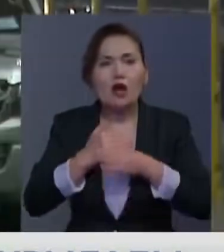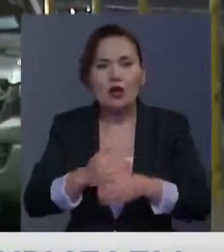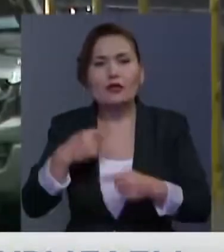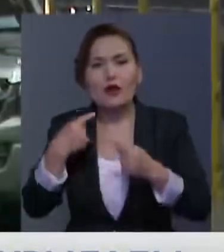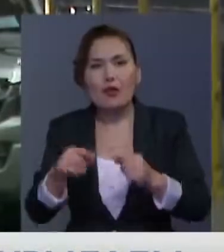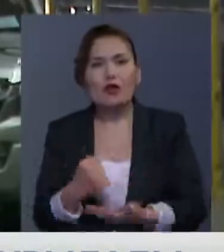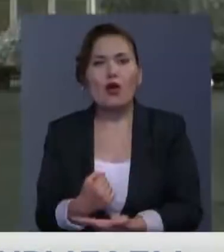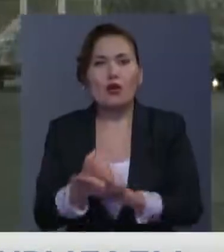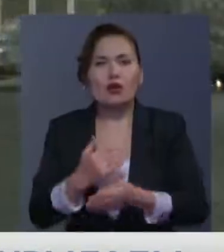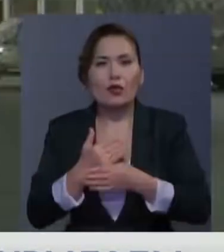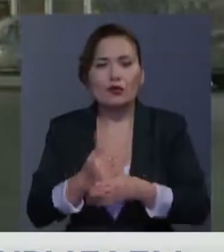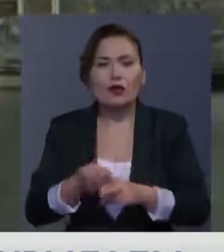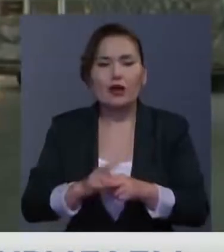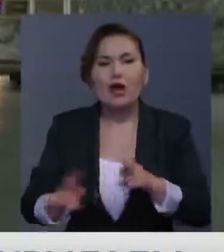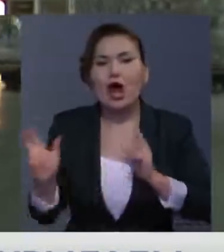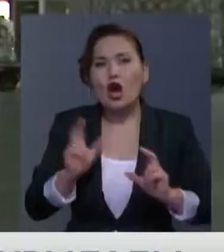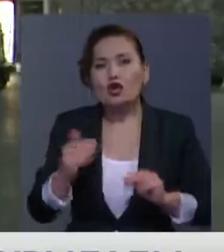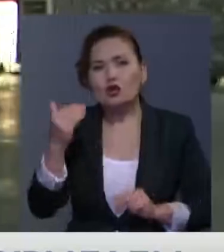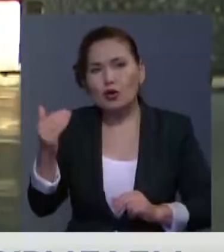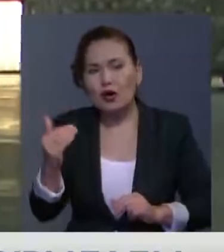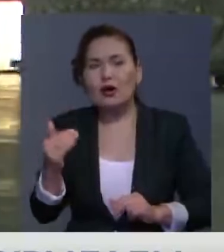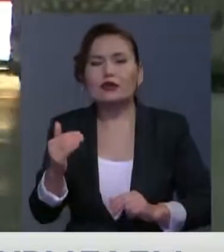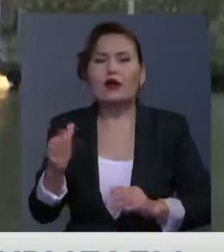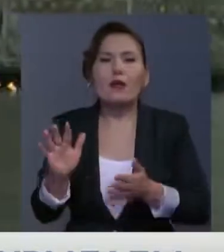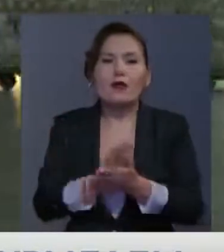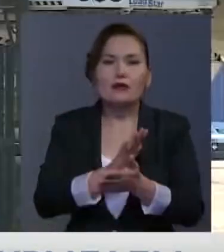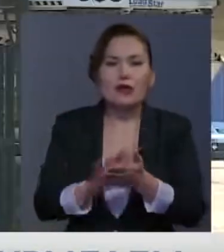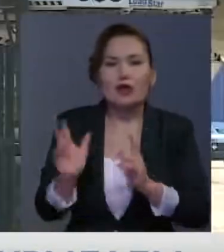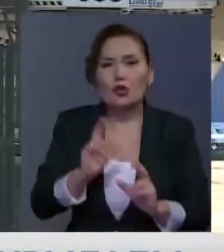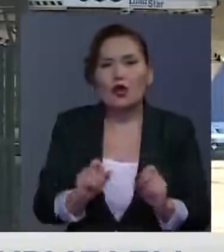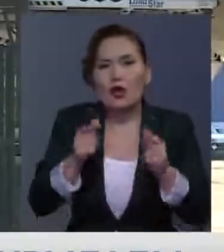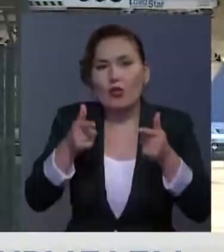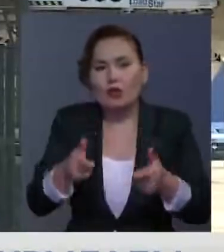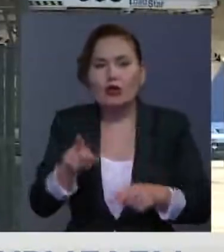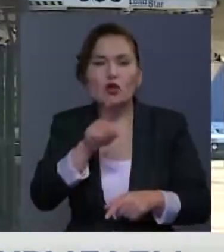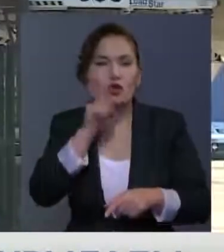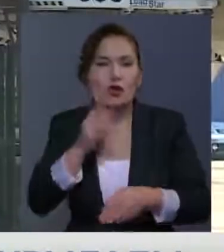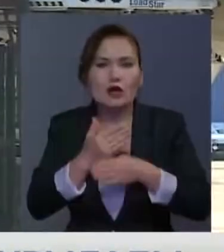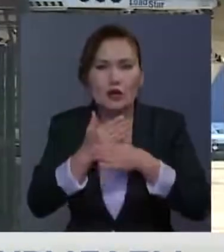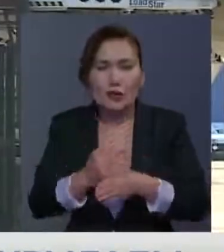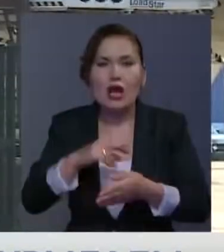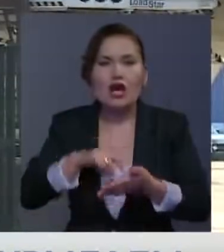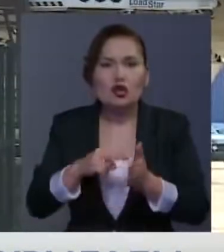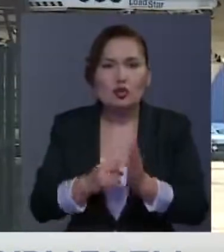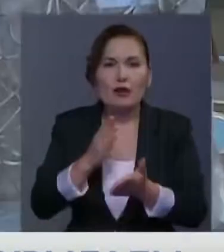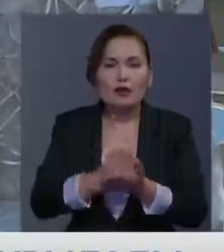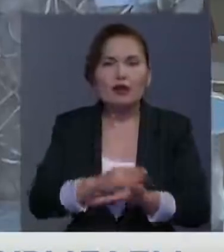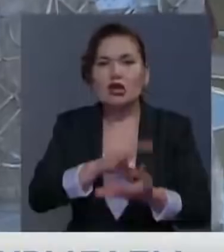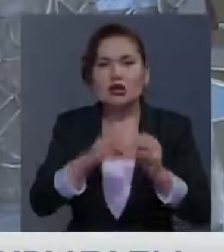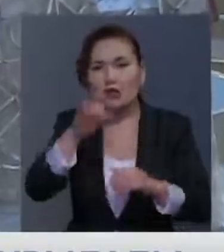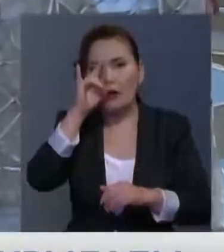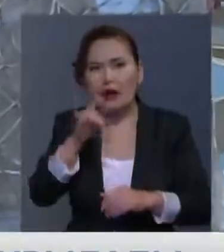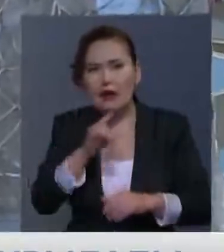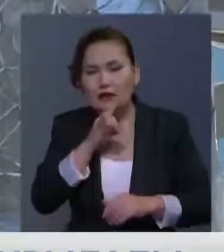басқалайда қолдау болады. Мысалы, студенттерге грант бөлу және медицина саласында әріптестік орнату жоспарланған. Жалпы тәуелсіздік жылдары